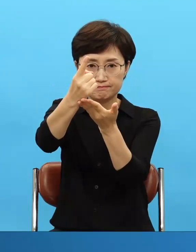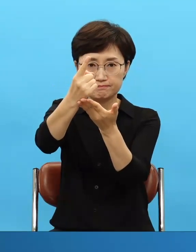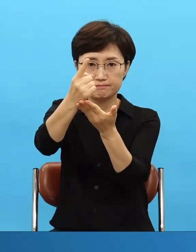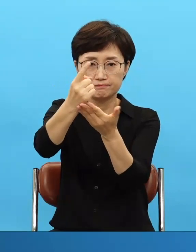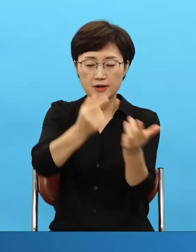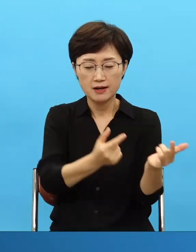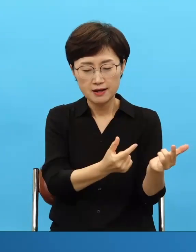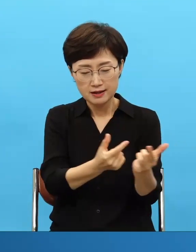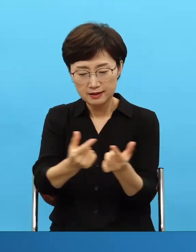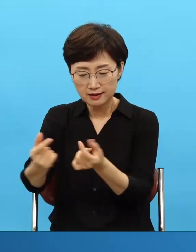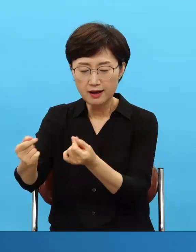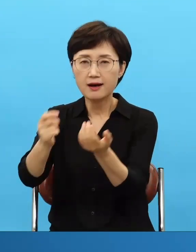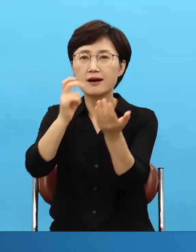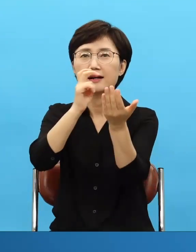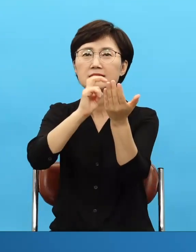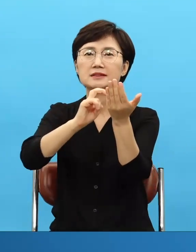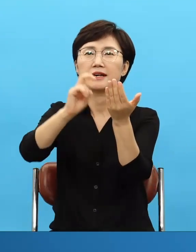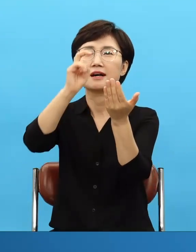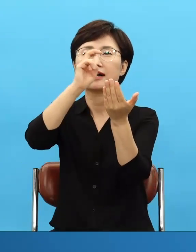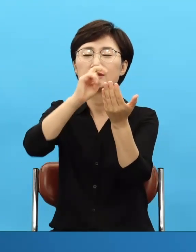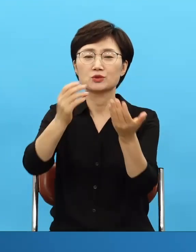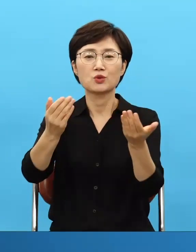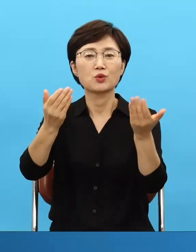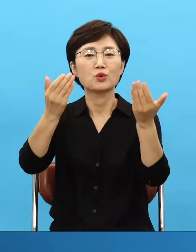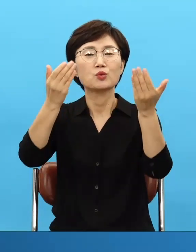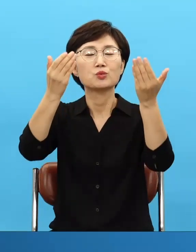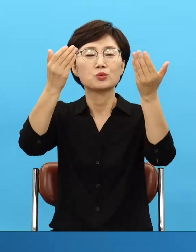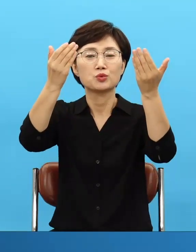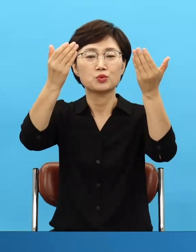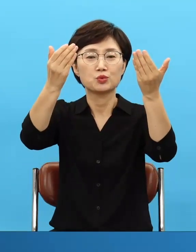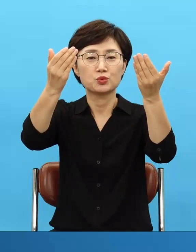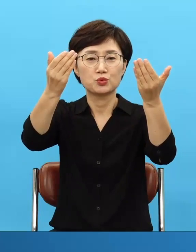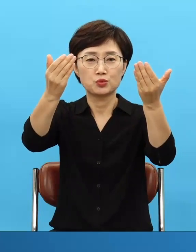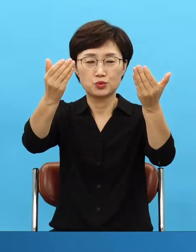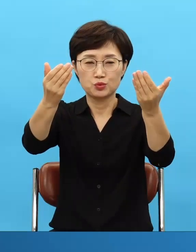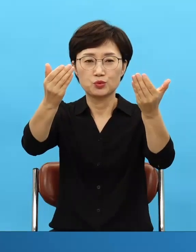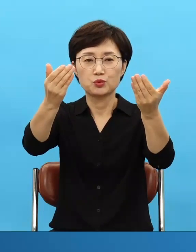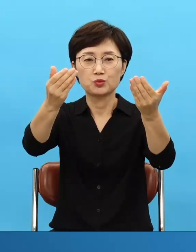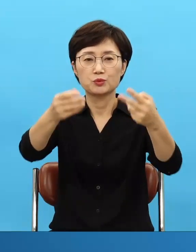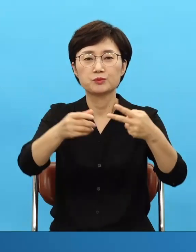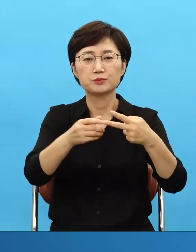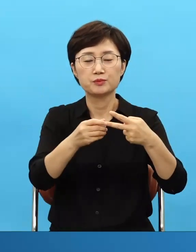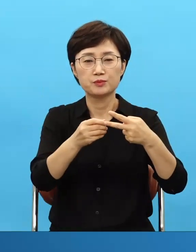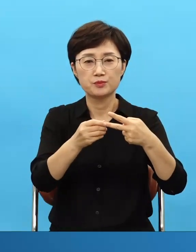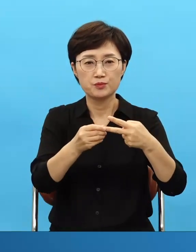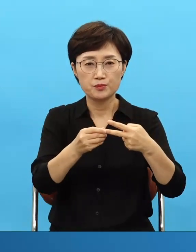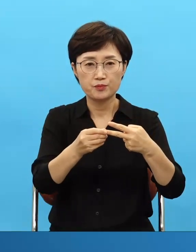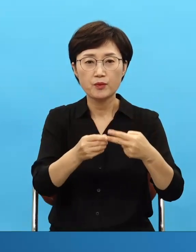삼위일체 다 찬송 부르네.